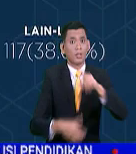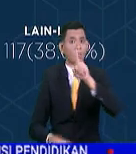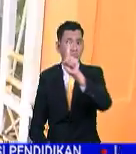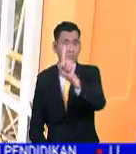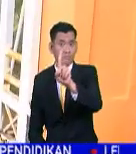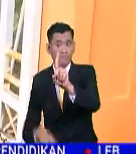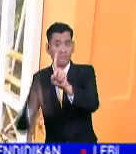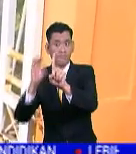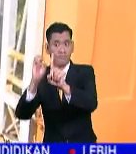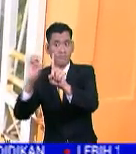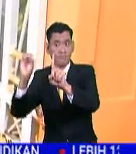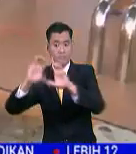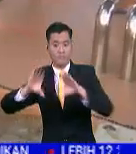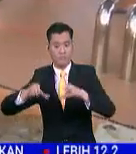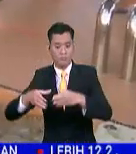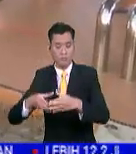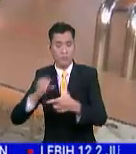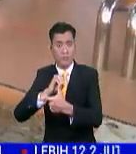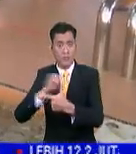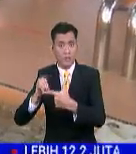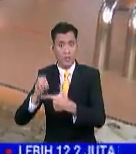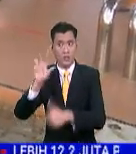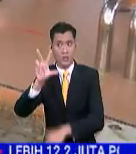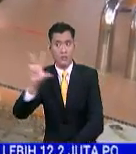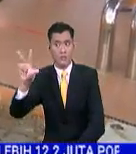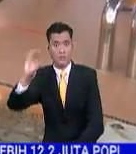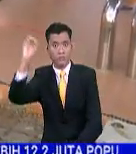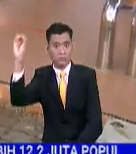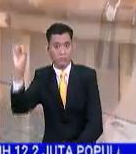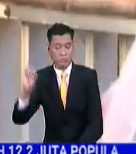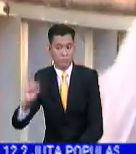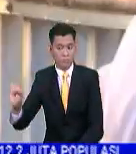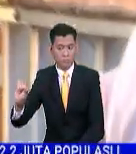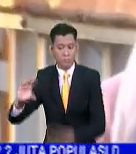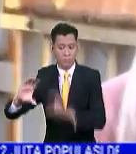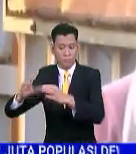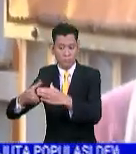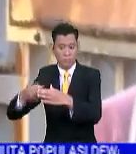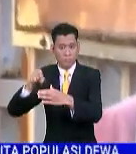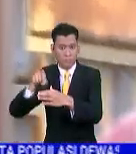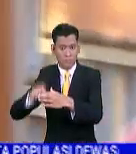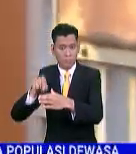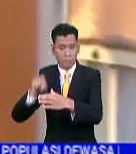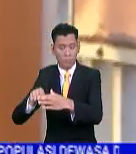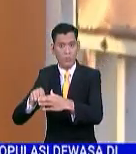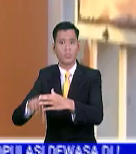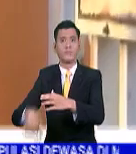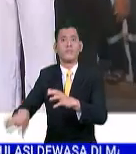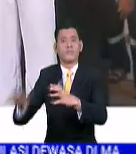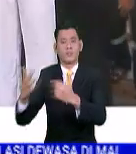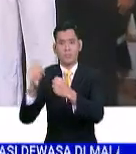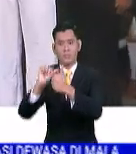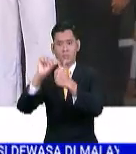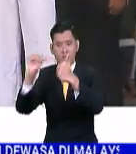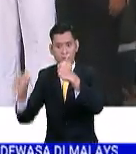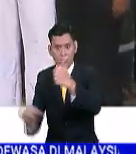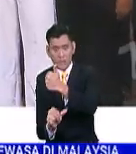kluster ataupun 33% melibatkan institusi pendidikan bawah